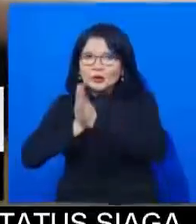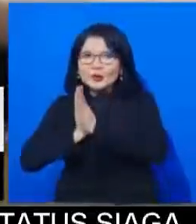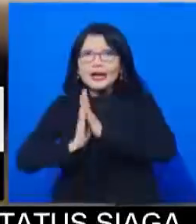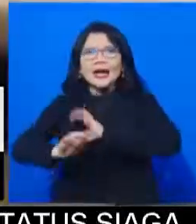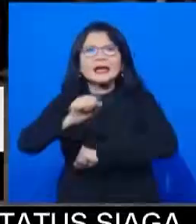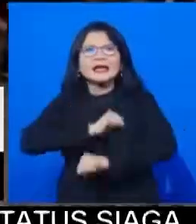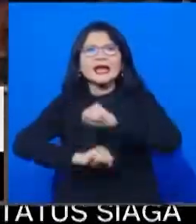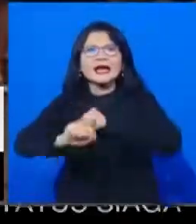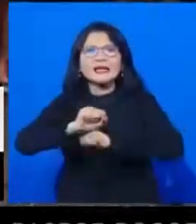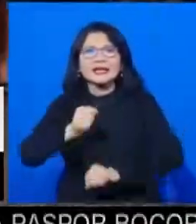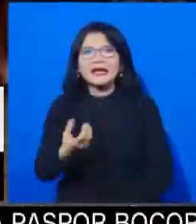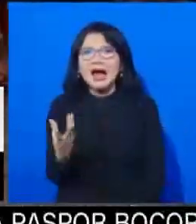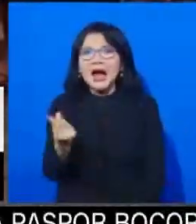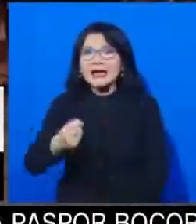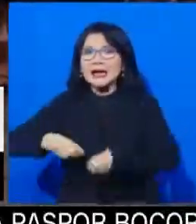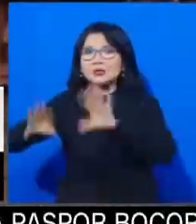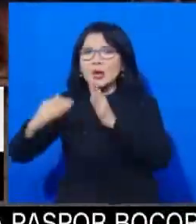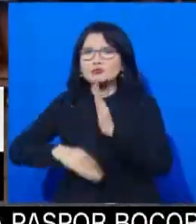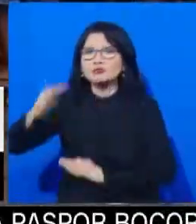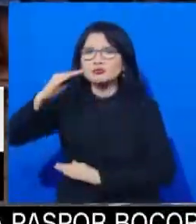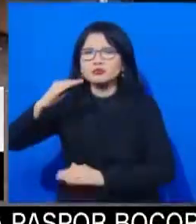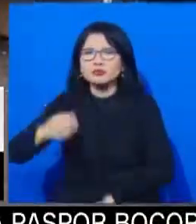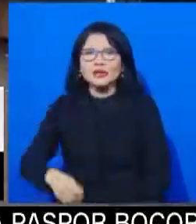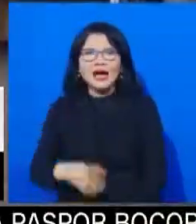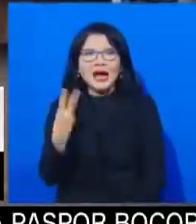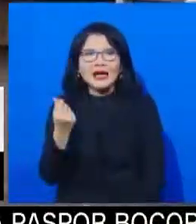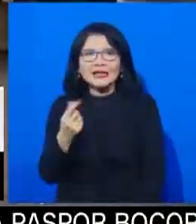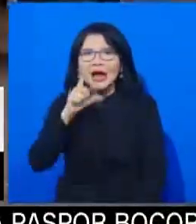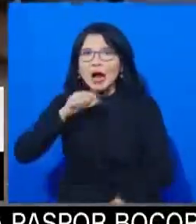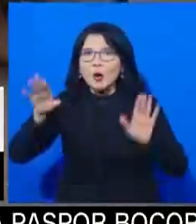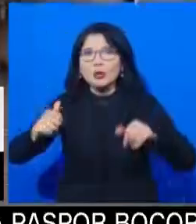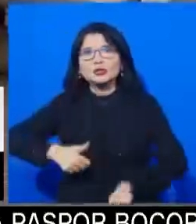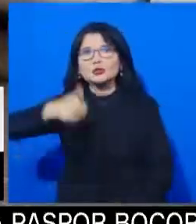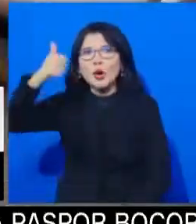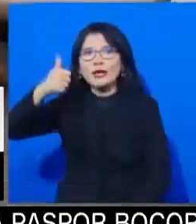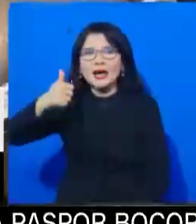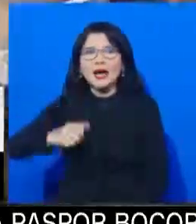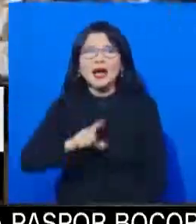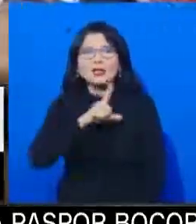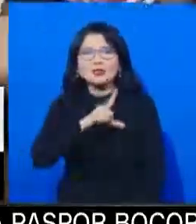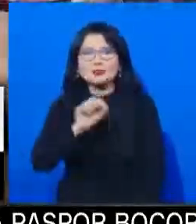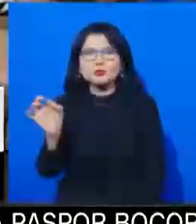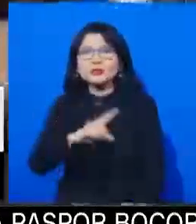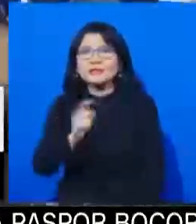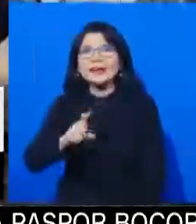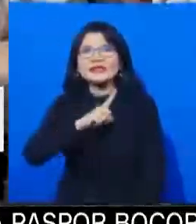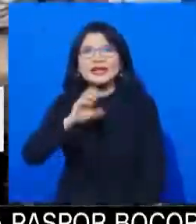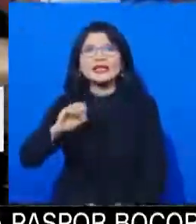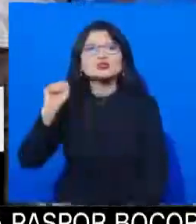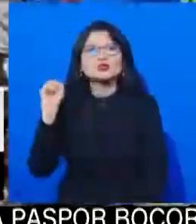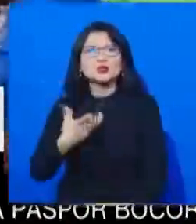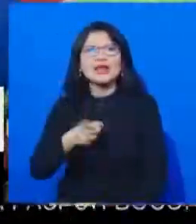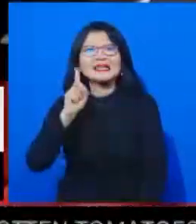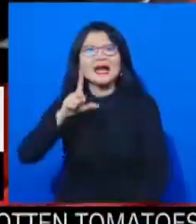bisa menaikkan harga jual merpati. Harga merpati juara biasanya mencapai puluhan hingga ratusan juta rupiah per ekor.